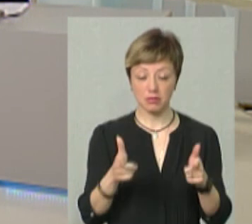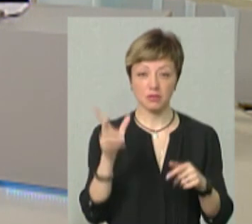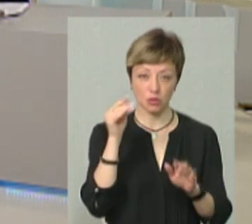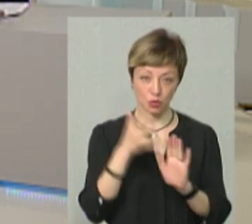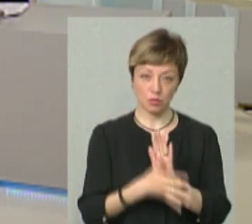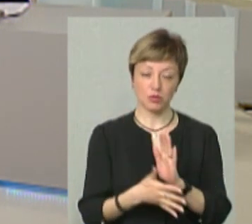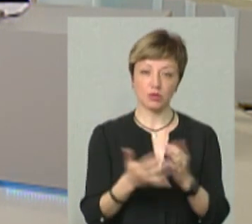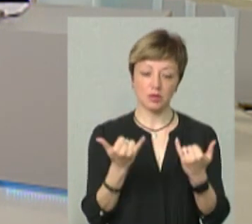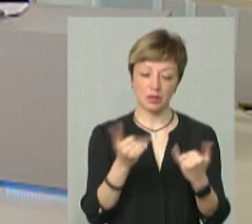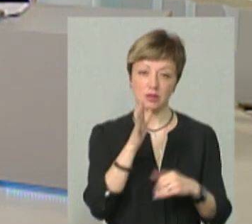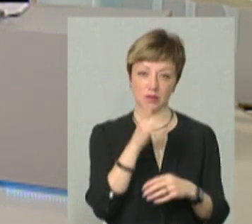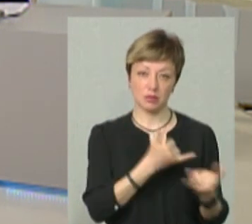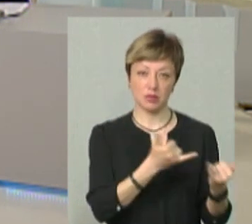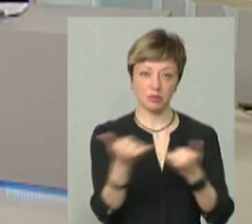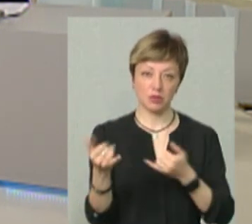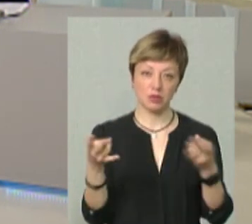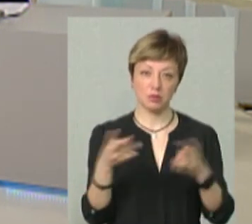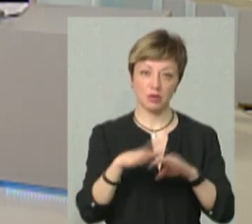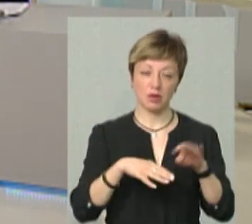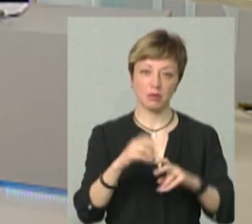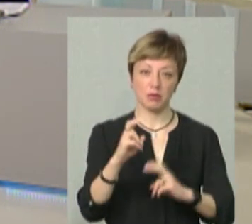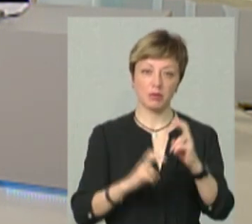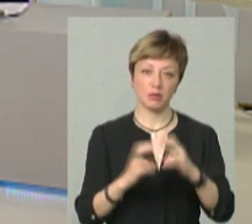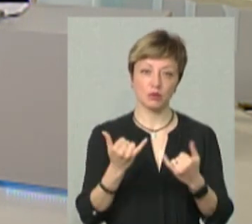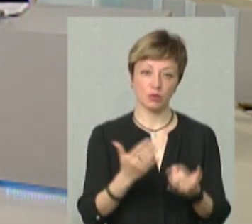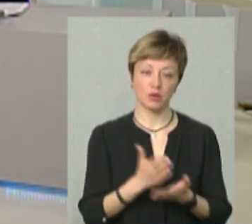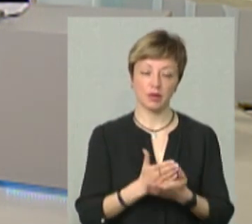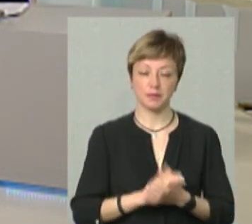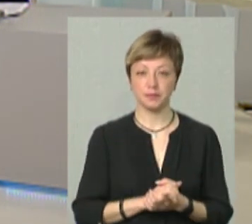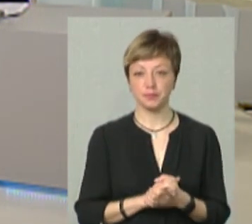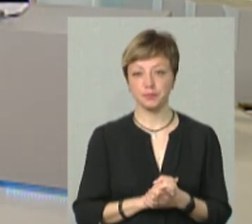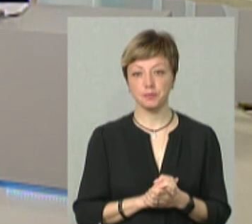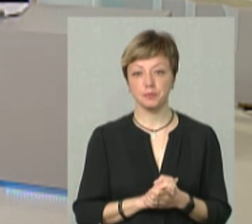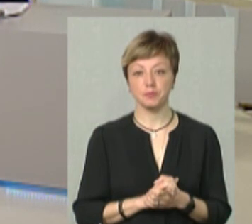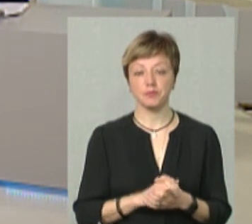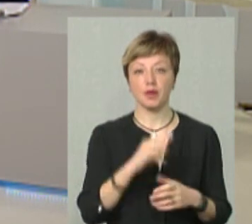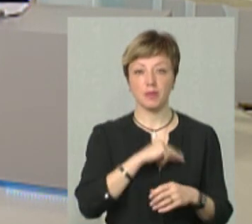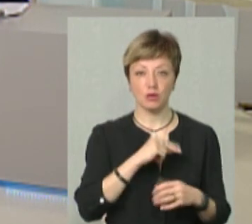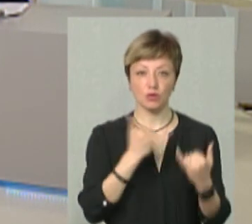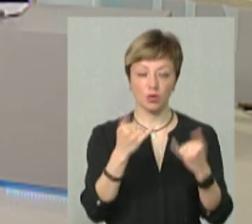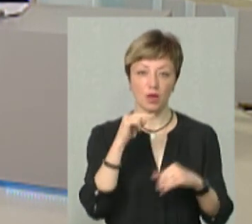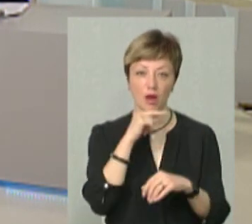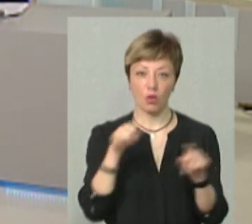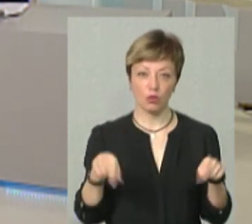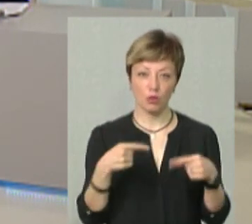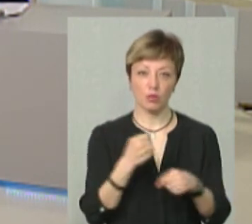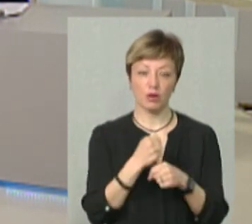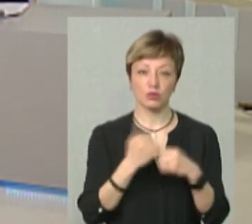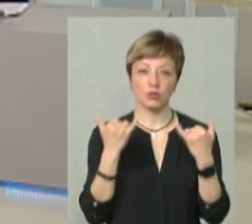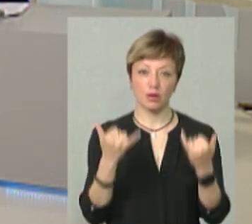свідомо, тому що розуміють, що треба забезпечувати кадрами ті підприємства, які сьогодні працюють на економіку і